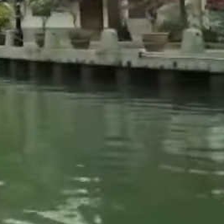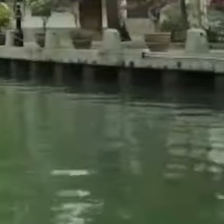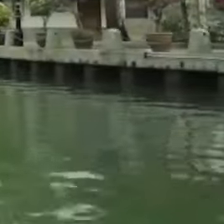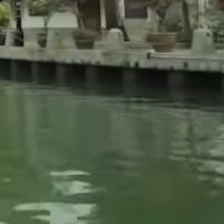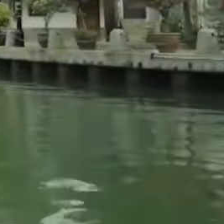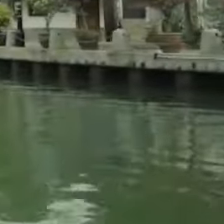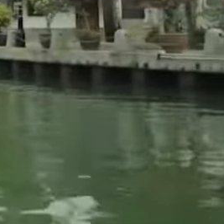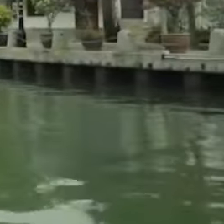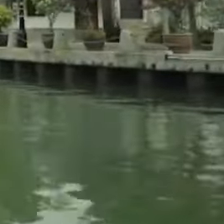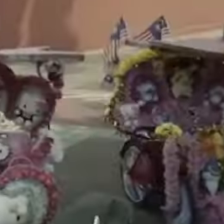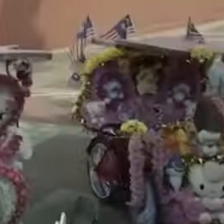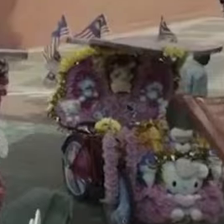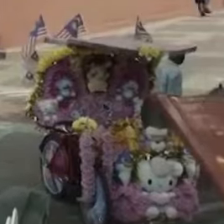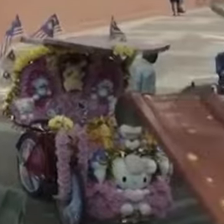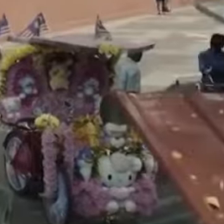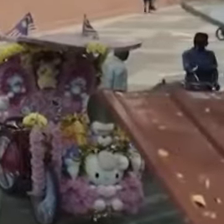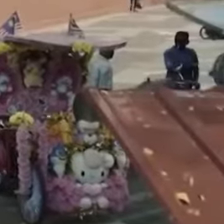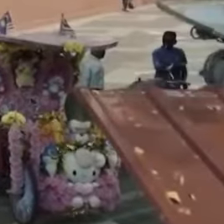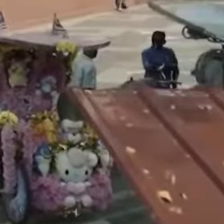Harapan